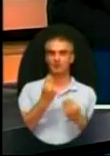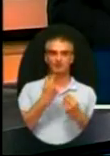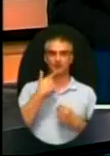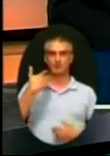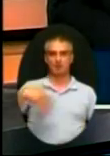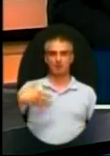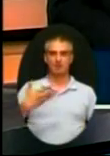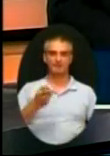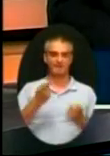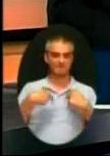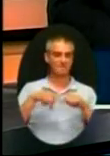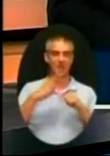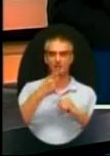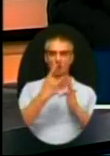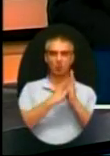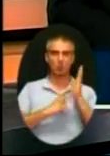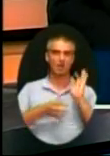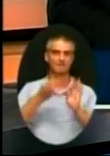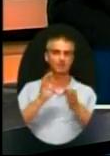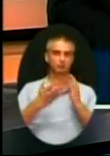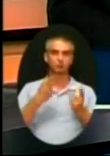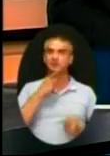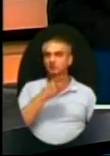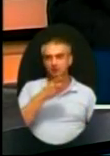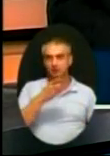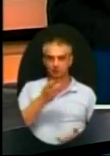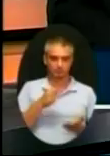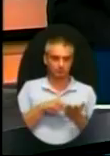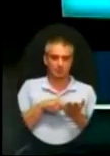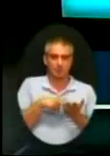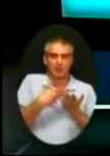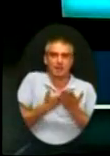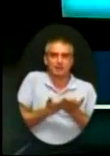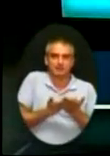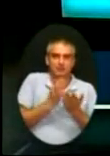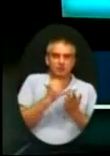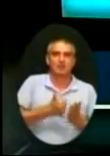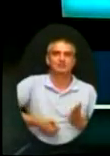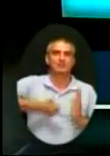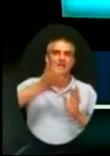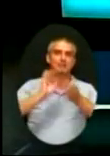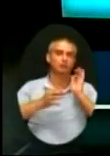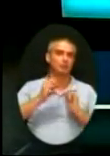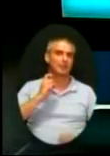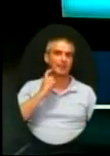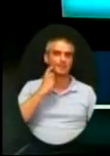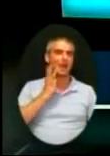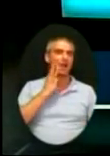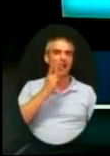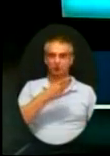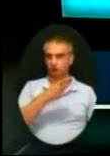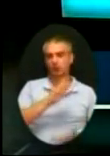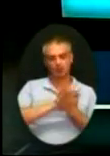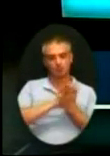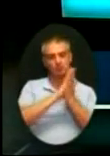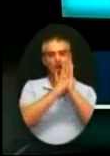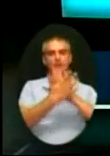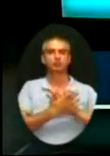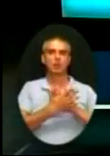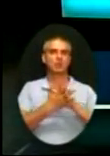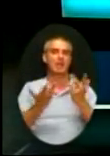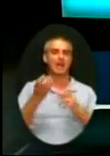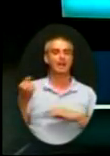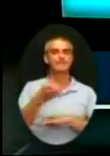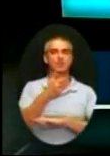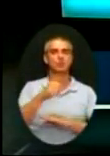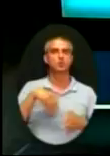דברים חריפים מאוד בוועדת החוקה, חוק ומשפט, וזה לנוכח ההצעה של שרת המשפטים איילת שקד, לשנות את דרכי